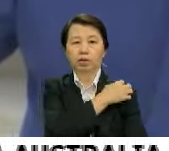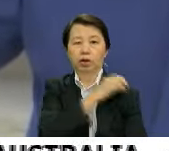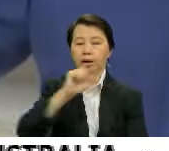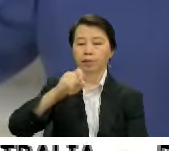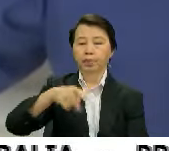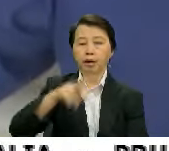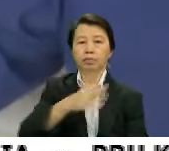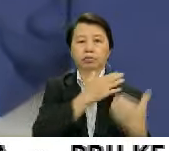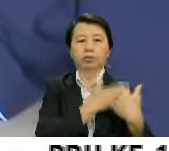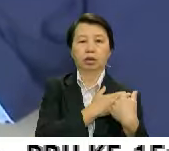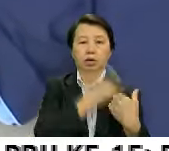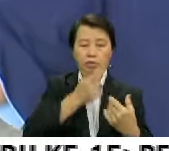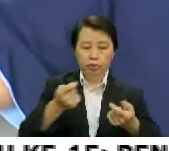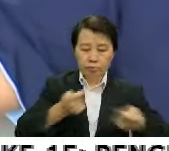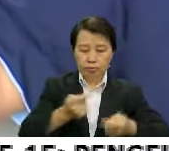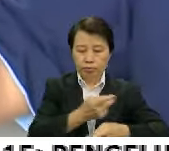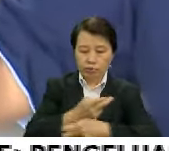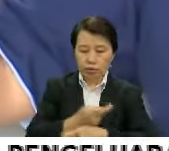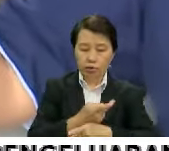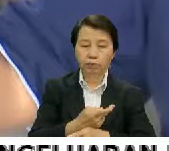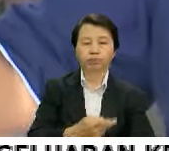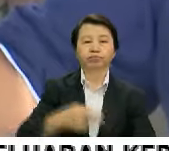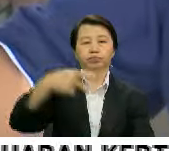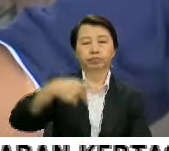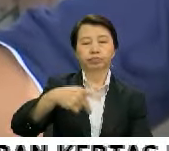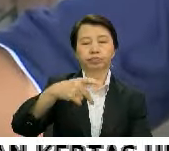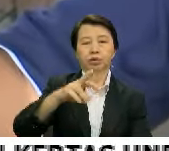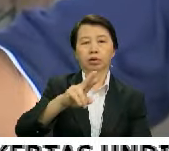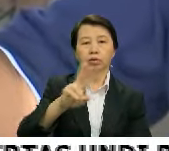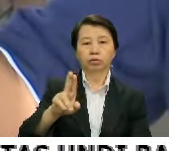kita pertanggungjawabkan untuk mengendalikan pilihan raya di